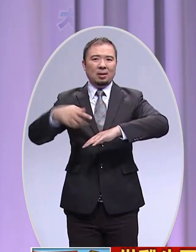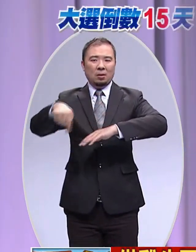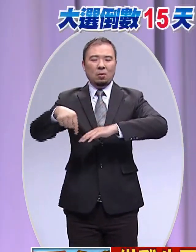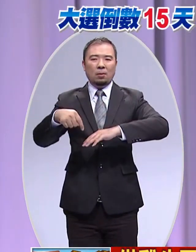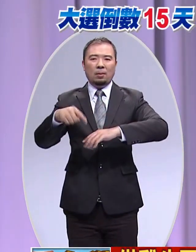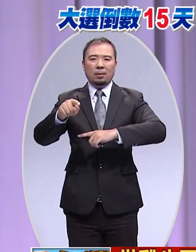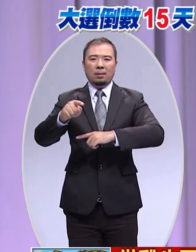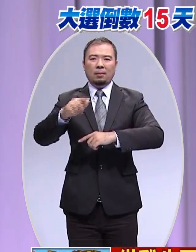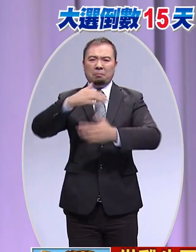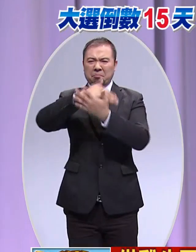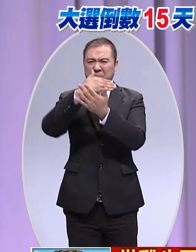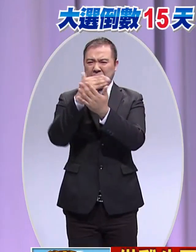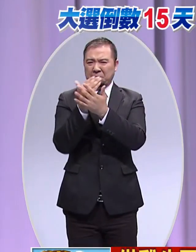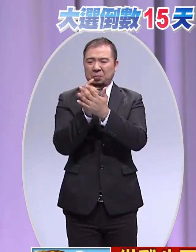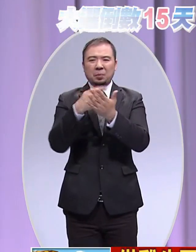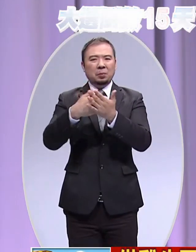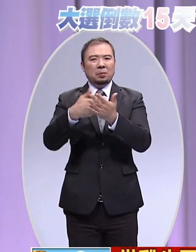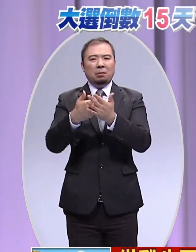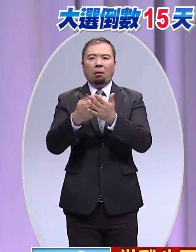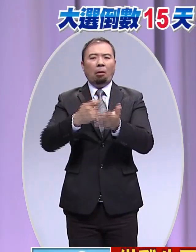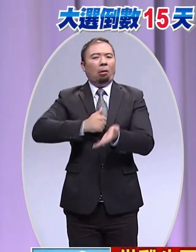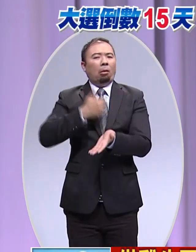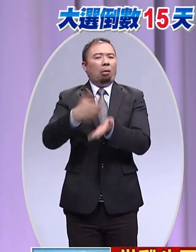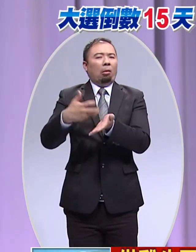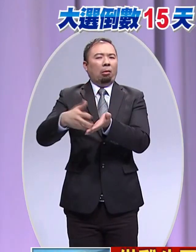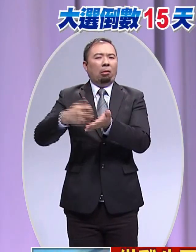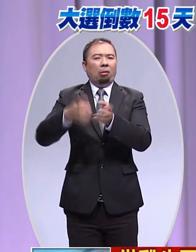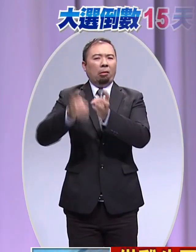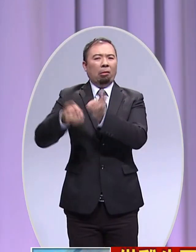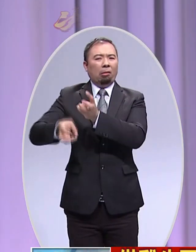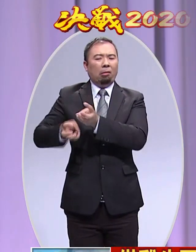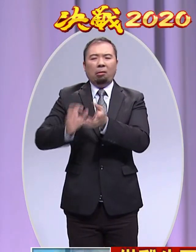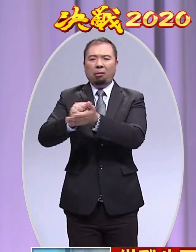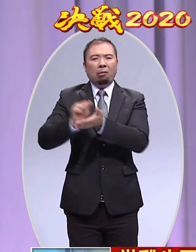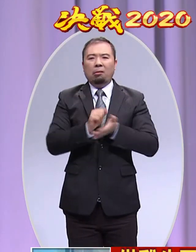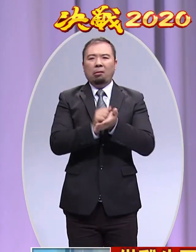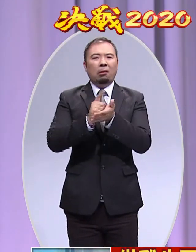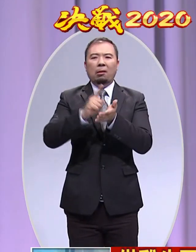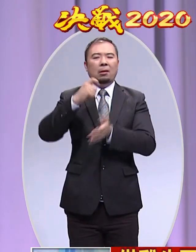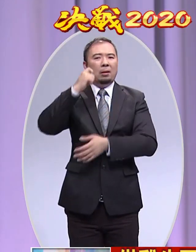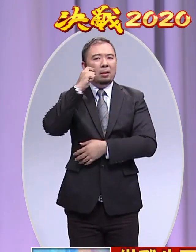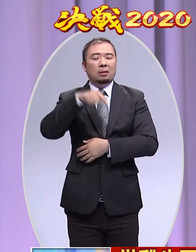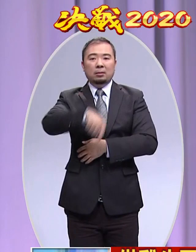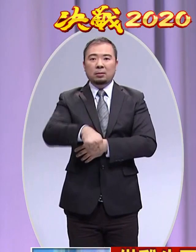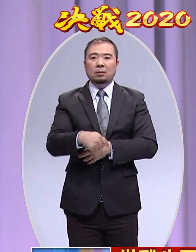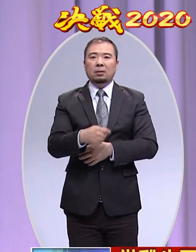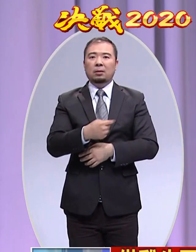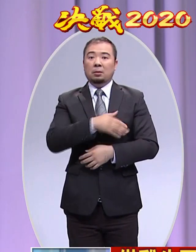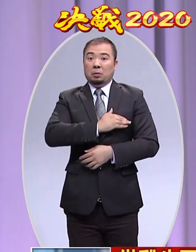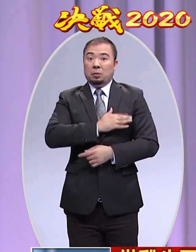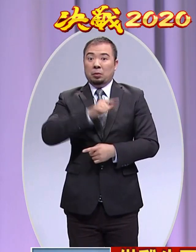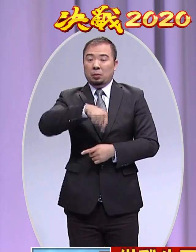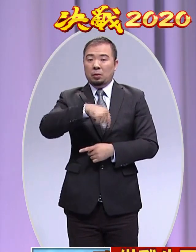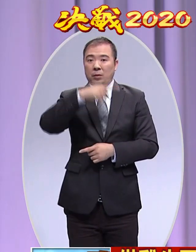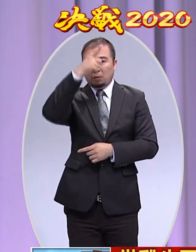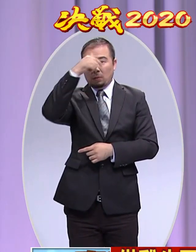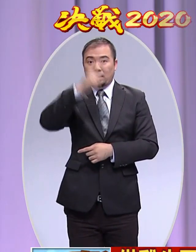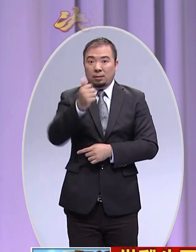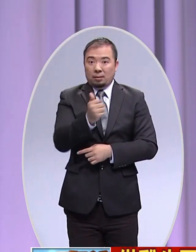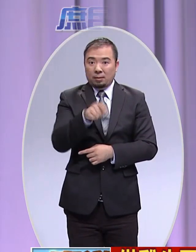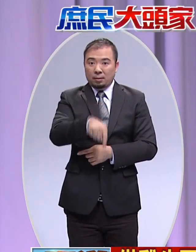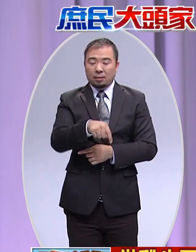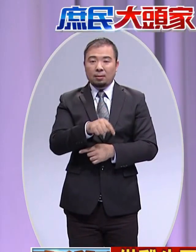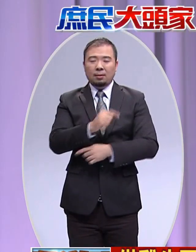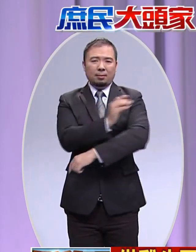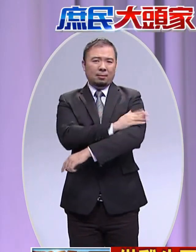太多了，竹凡不及被宰。从邱毅人、蔡其昌、赖清德、陈菊、许明春、黄伟哲、黄国才、陈美玲、范宣